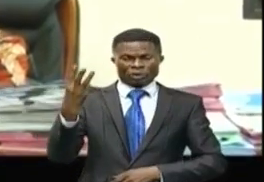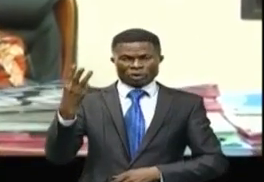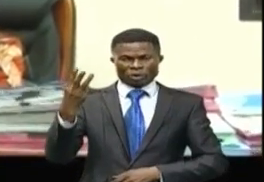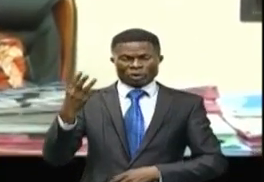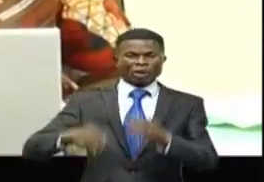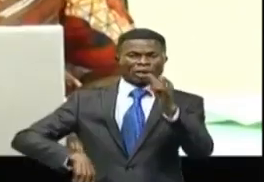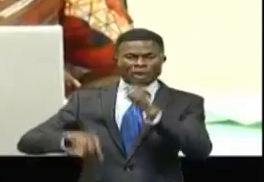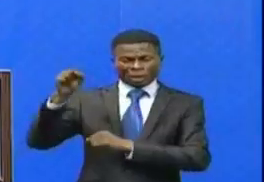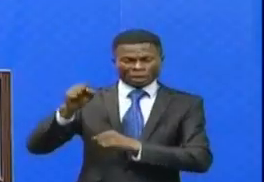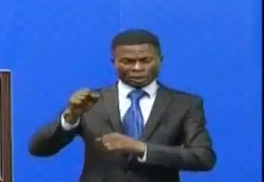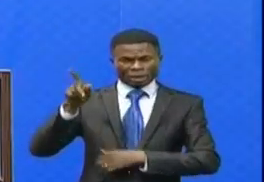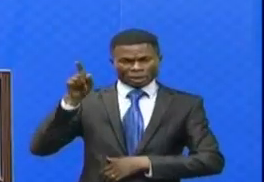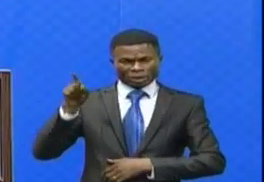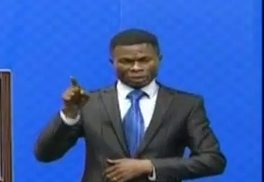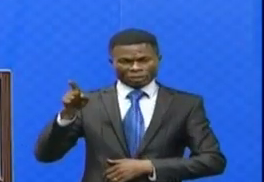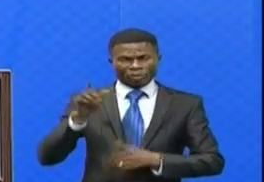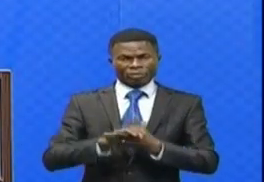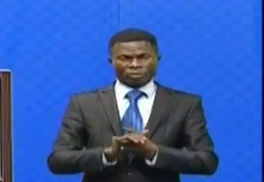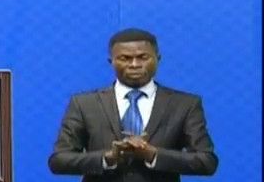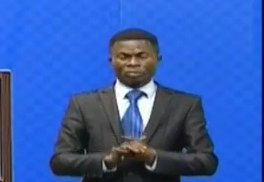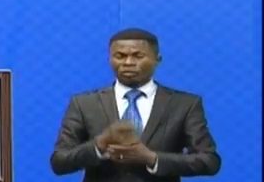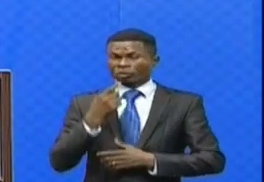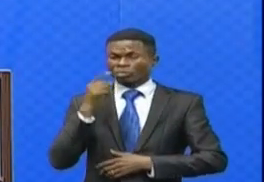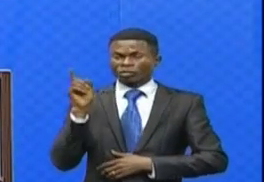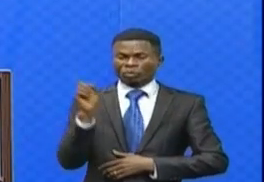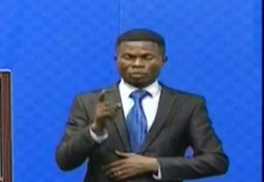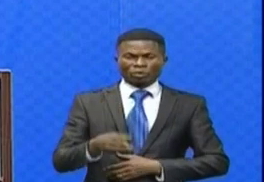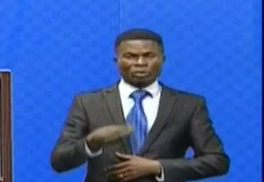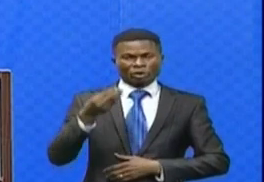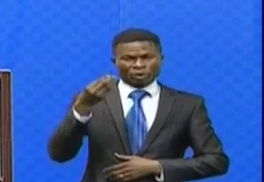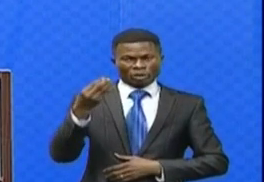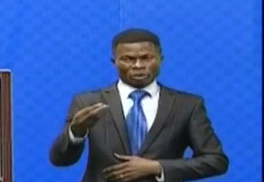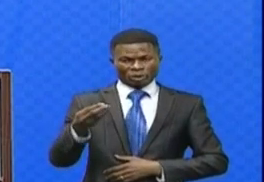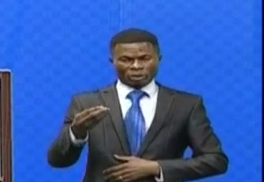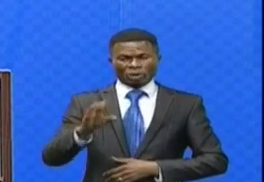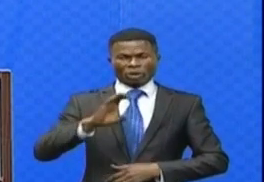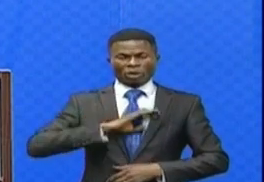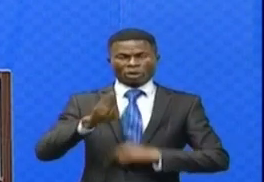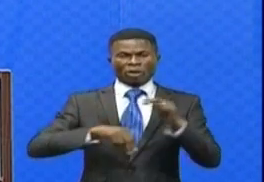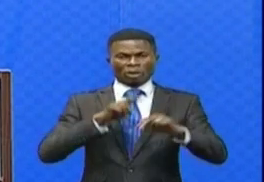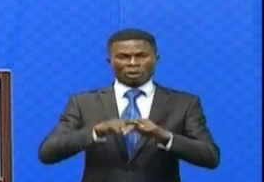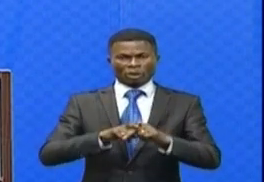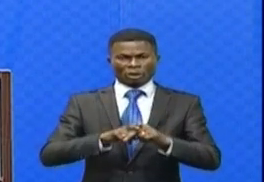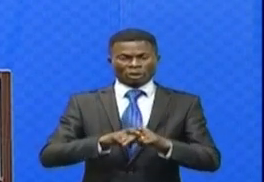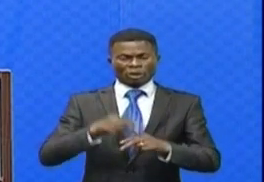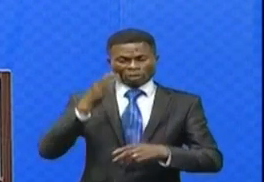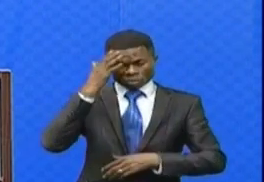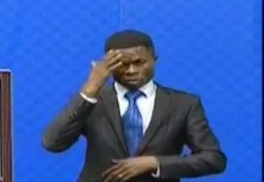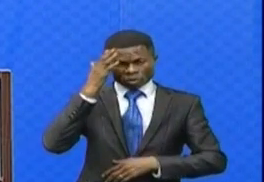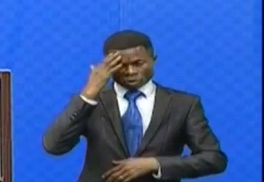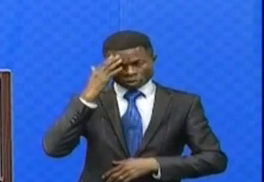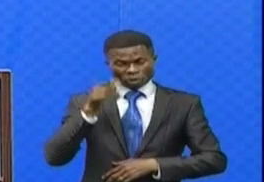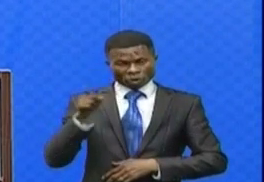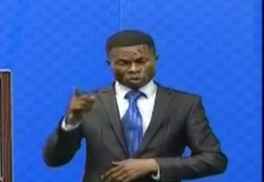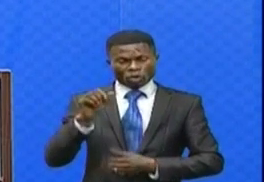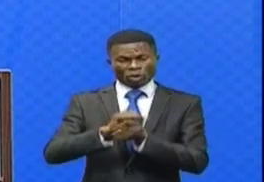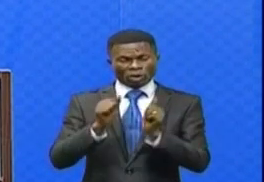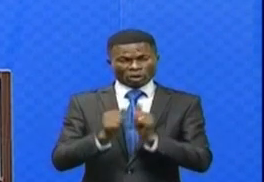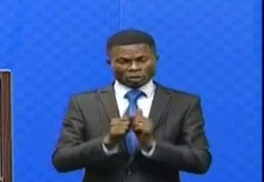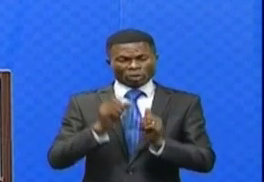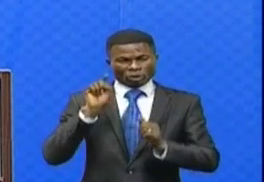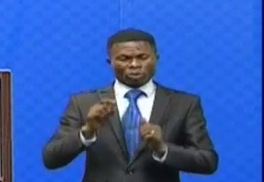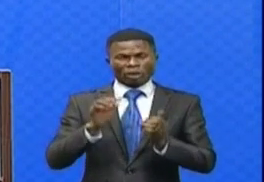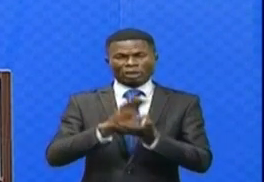kabylie les instructions ont été données à la police nationale pour s'assurer que cette situation